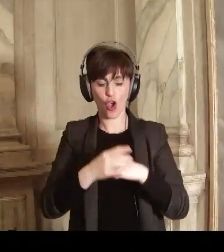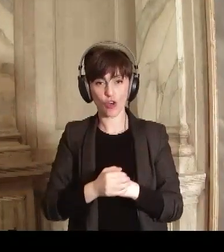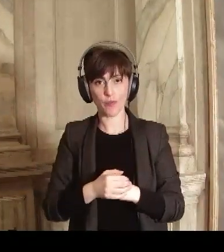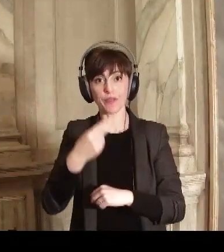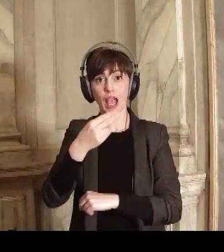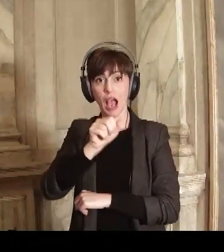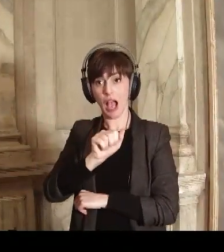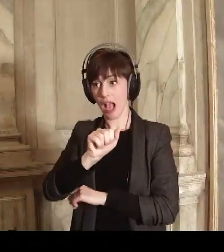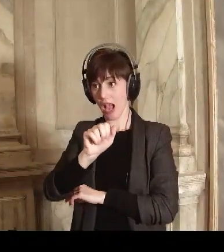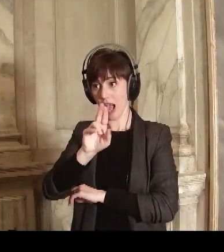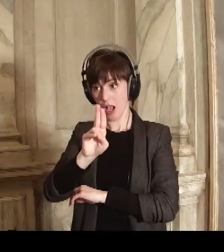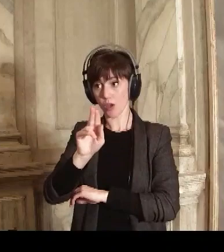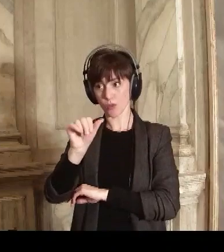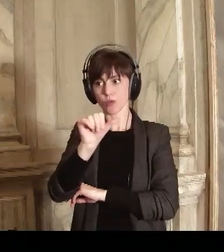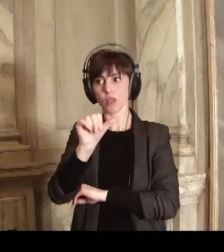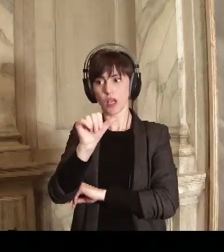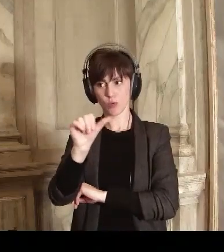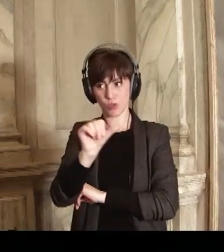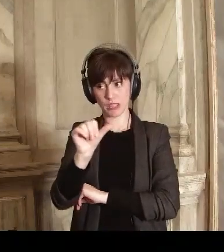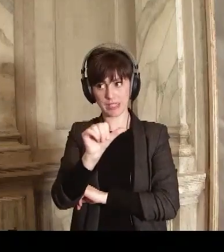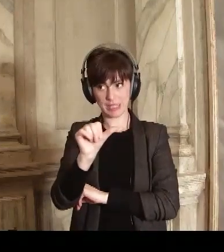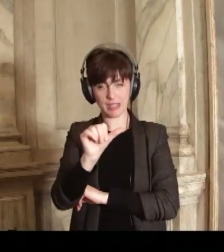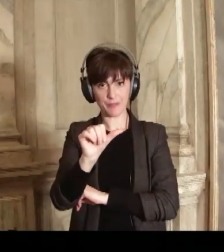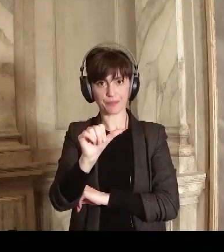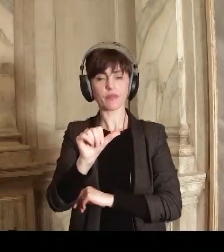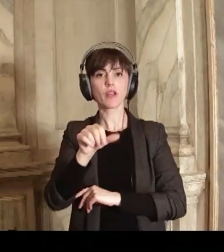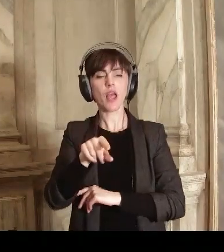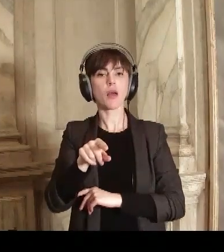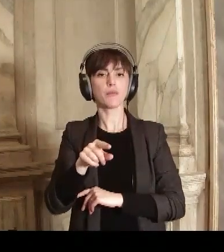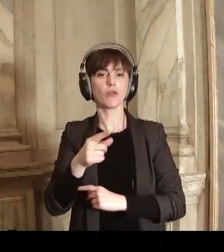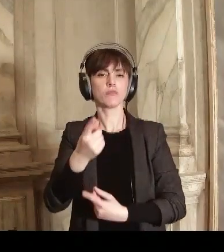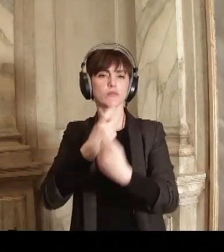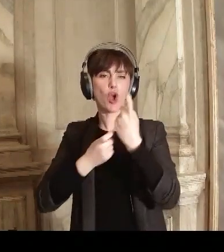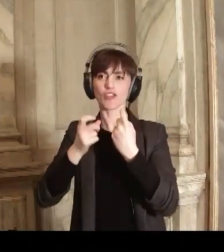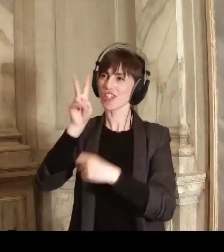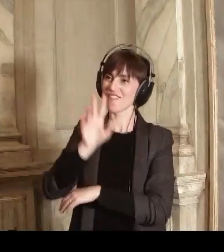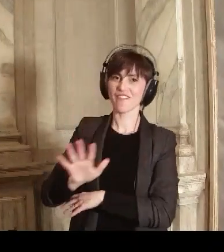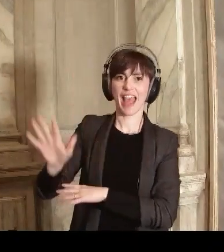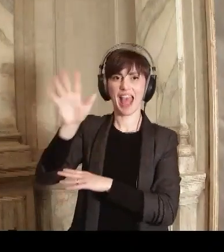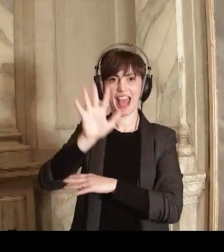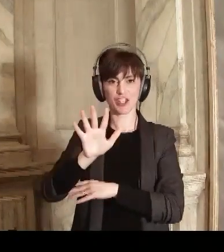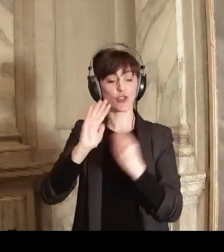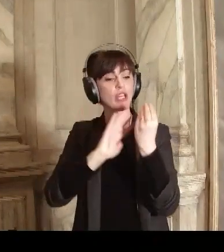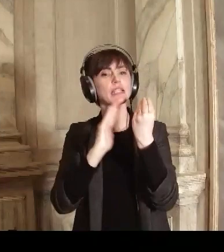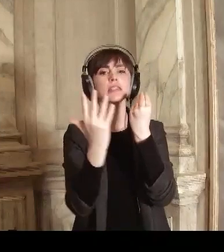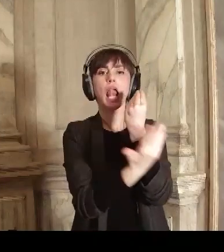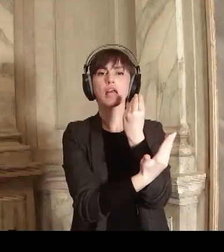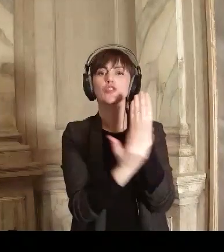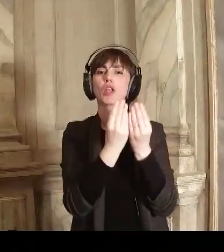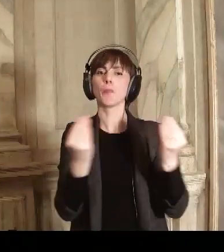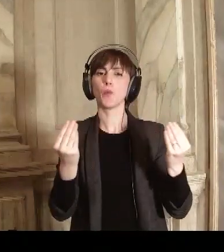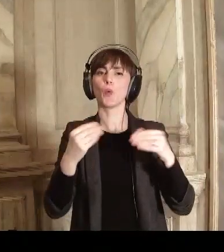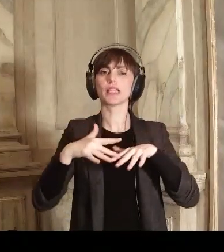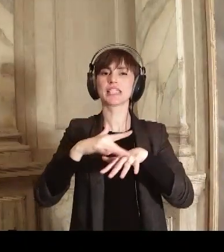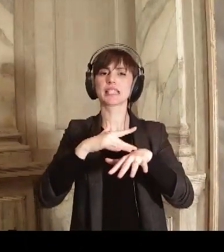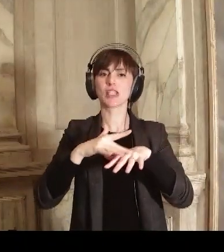musicista veneto che presenta Colonization, Sea Invasion, un'installazione multisensoriale per materiali organici